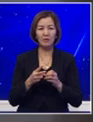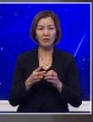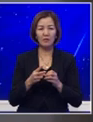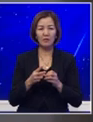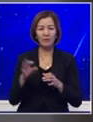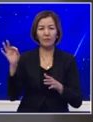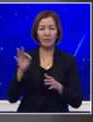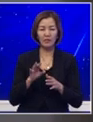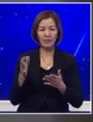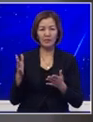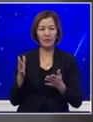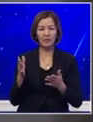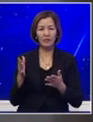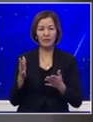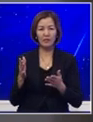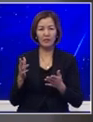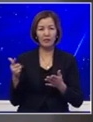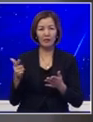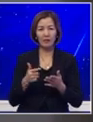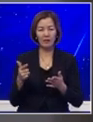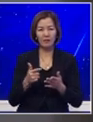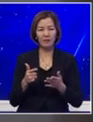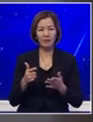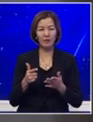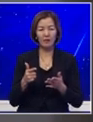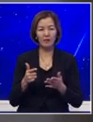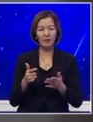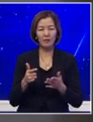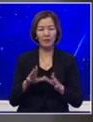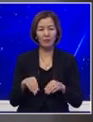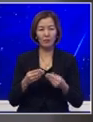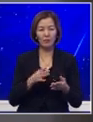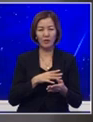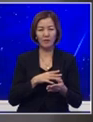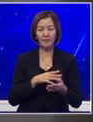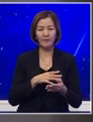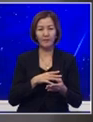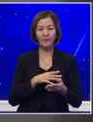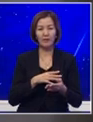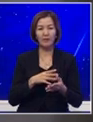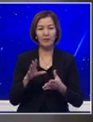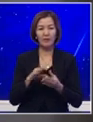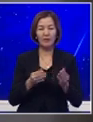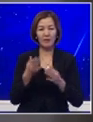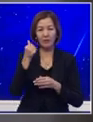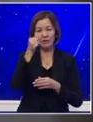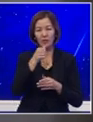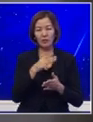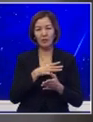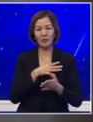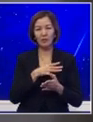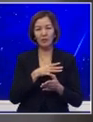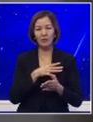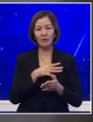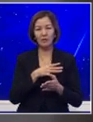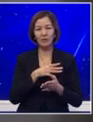процент ставкалармен гарантирование, ішінара кепілдендіру бойынша өткен. Одан бөлек енді былтырғы жыл бізде